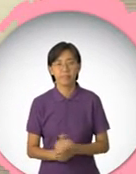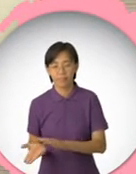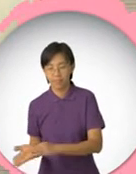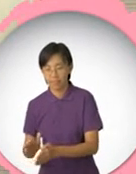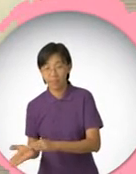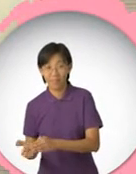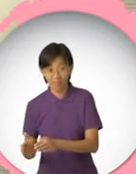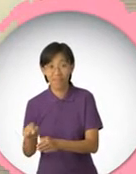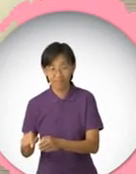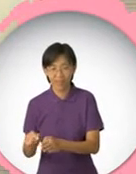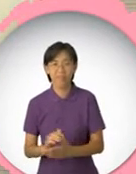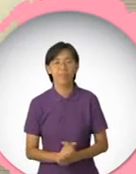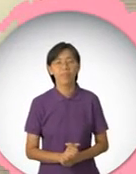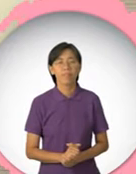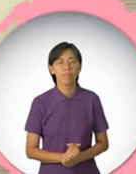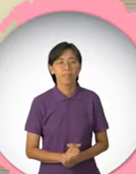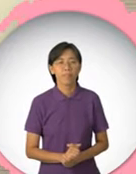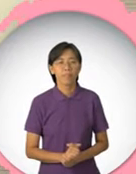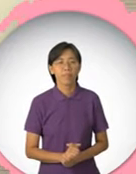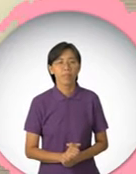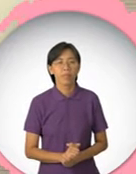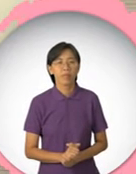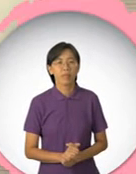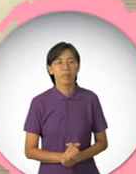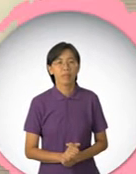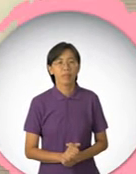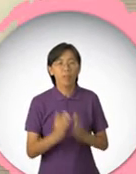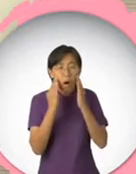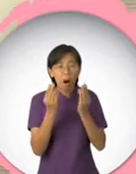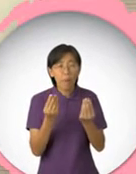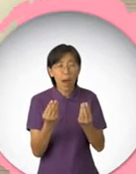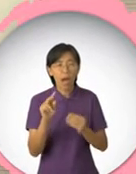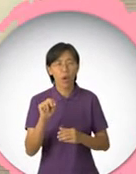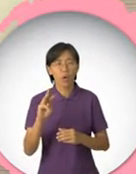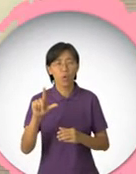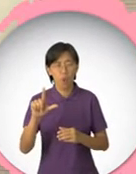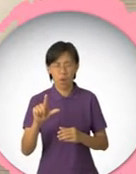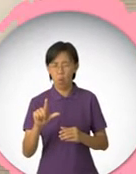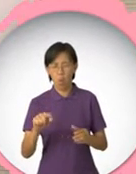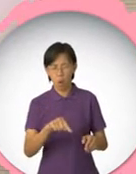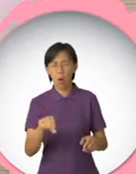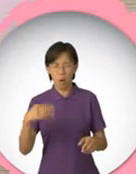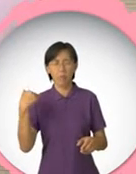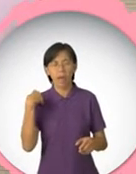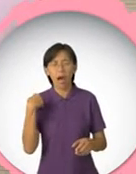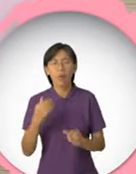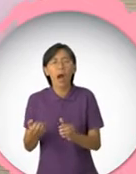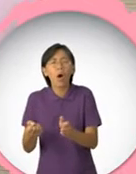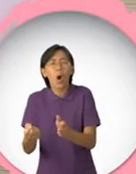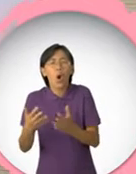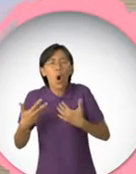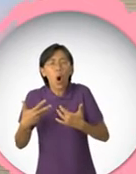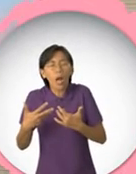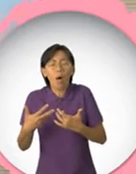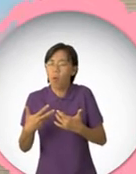แห้งกระด้างค่ะแล้วก็เวลาเราไปอบเนี่ยมันอาจจะฉีกชั้นออกมาแล้วมันไม่สวย ครับผม นะคะจากนั้นเนี่ยเราก็พับเข้ามาเลยค่ะ